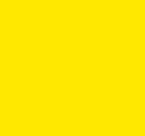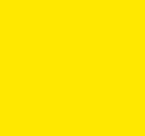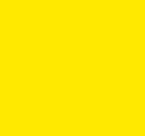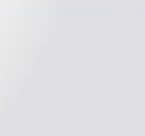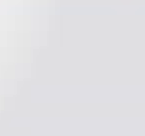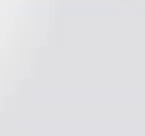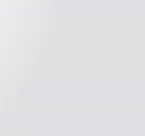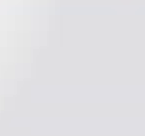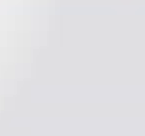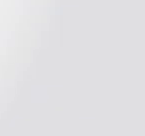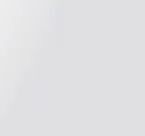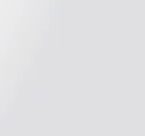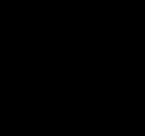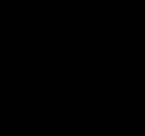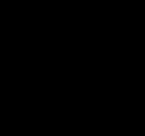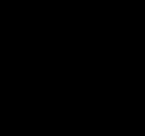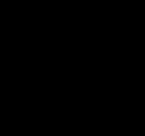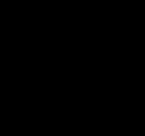Didik TV KPM.